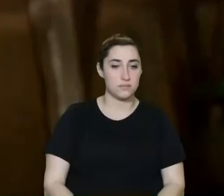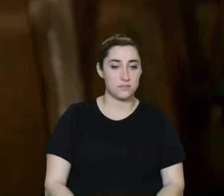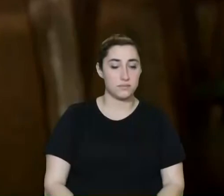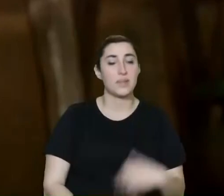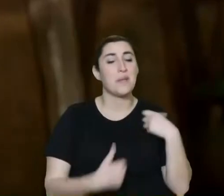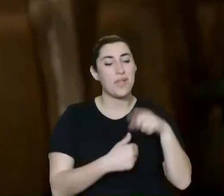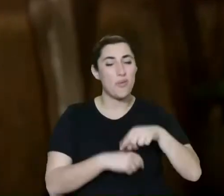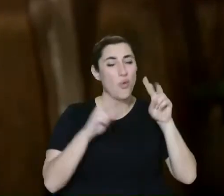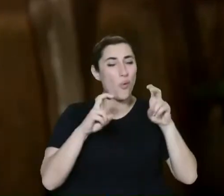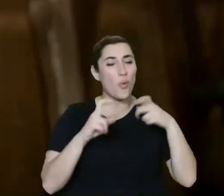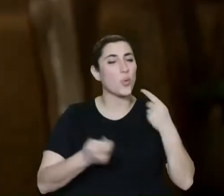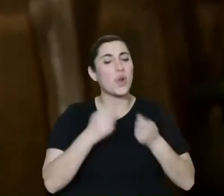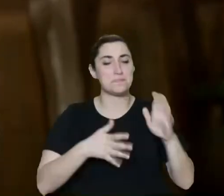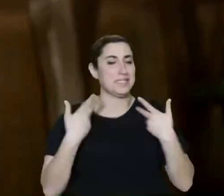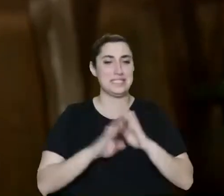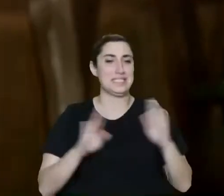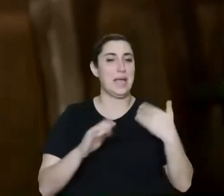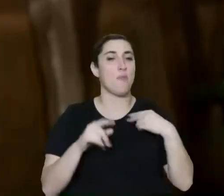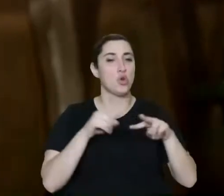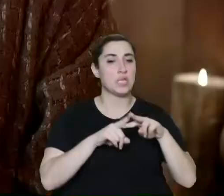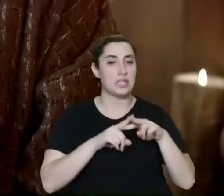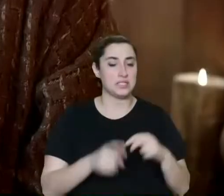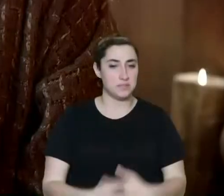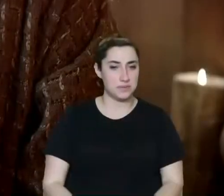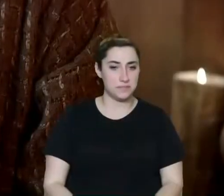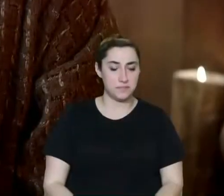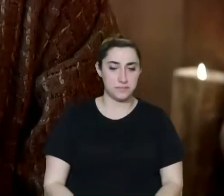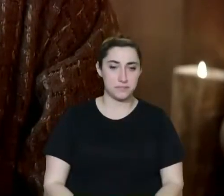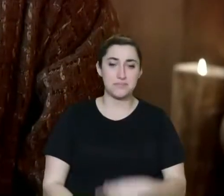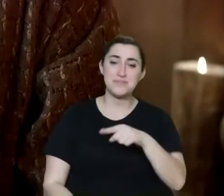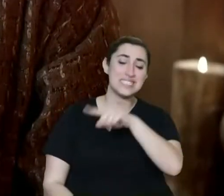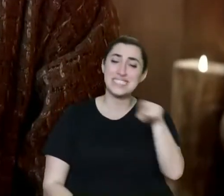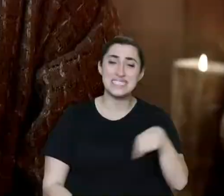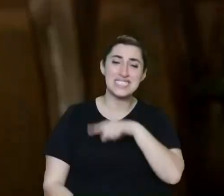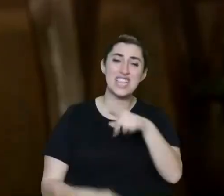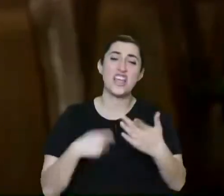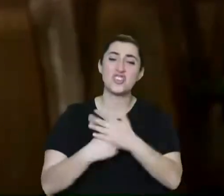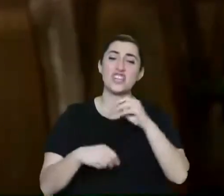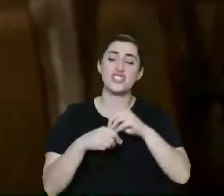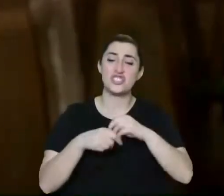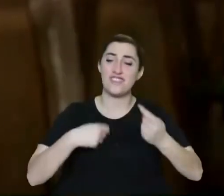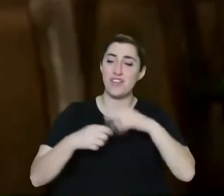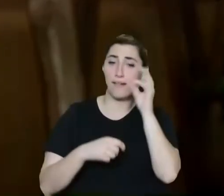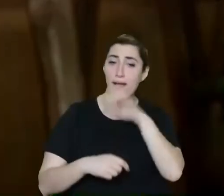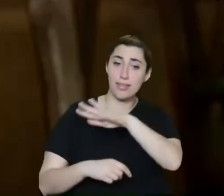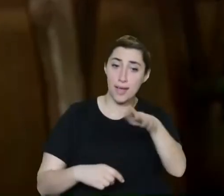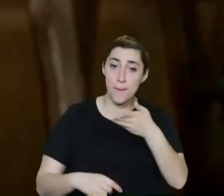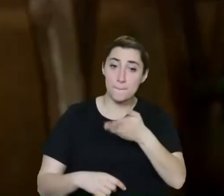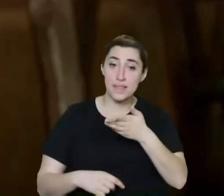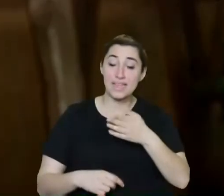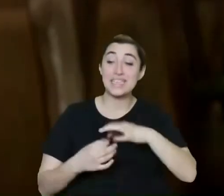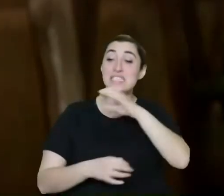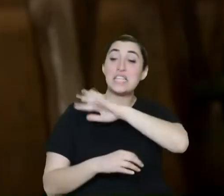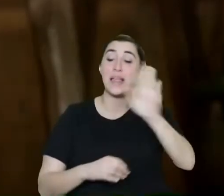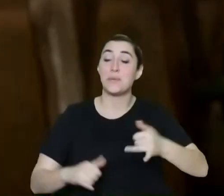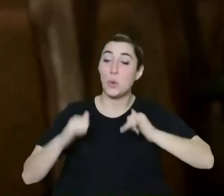Bir daha da böyle meselelerle uğraşmak istemeyiz Azmiya. Sizler çarşının, esnafın,